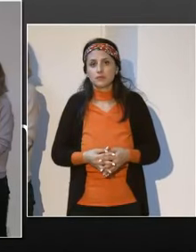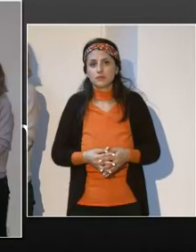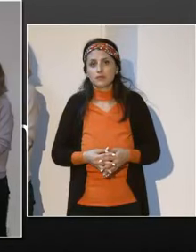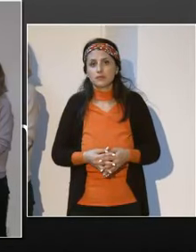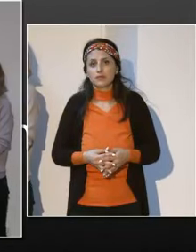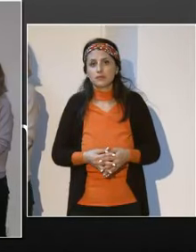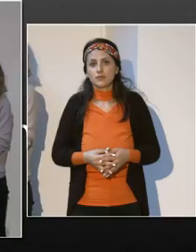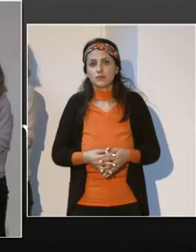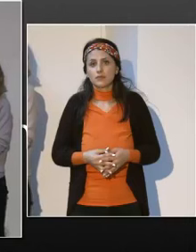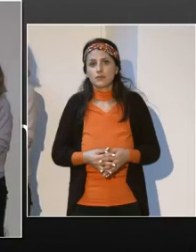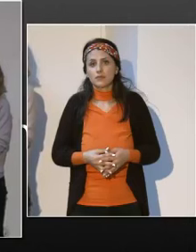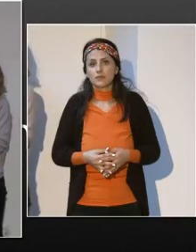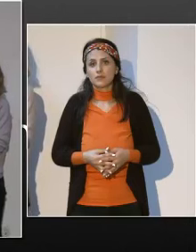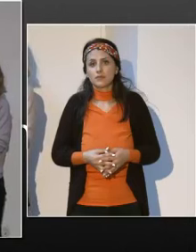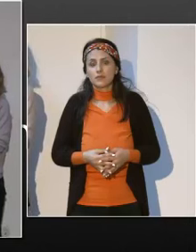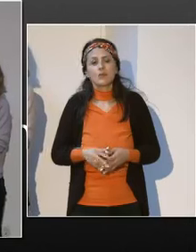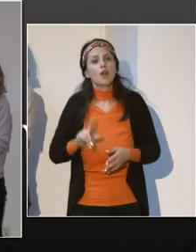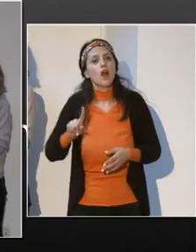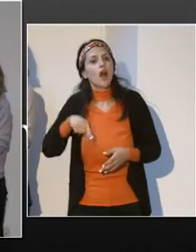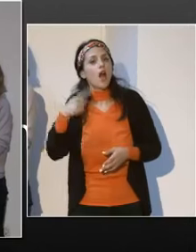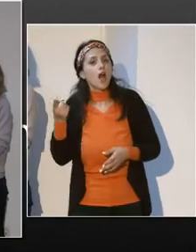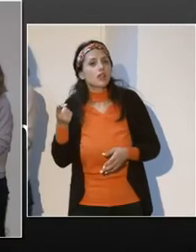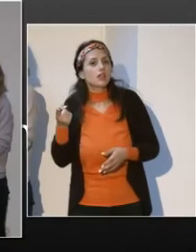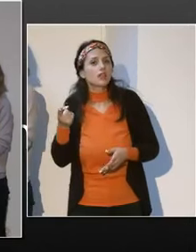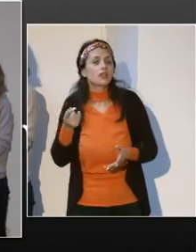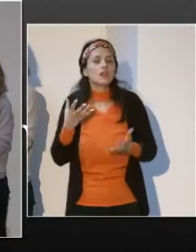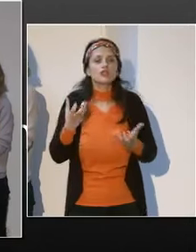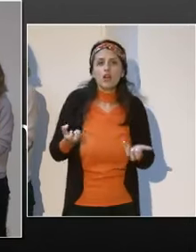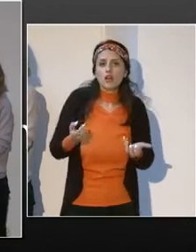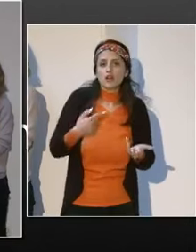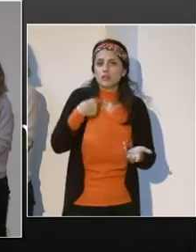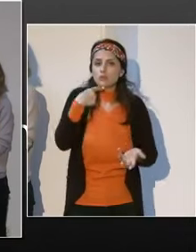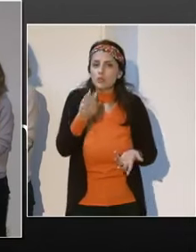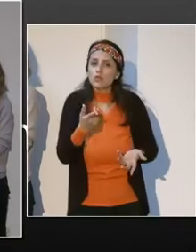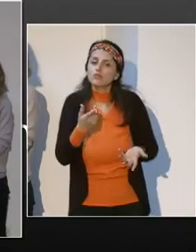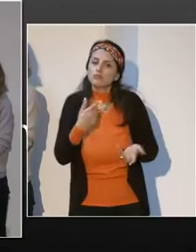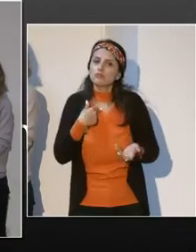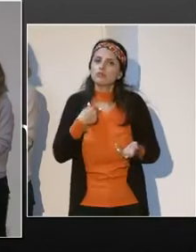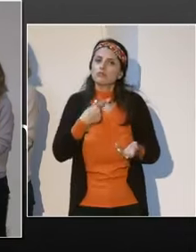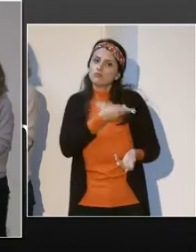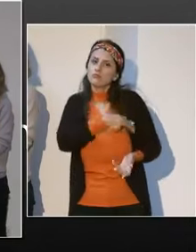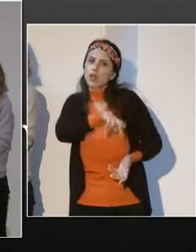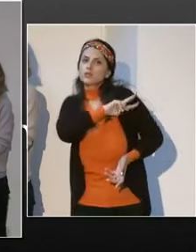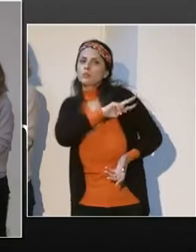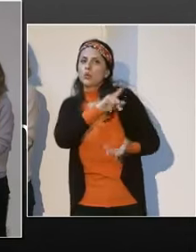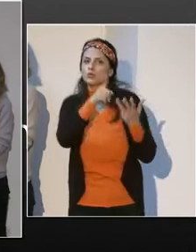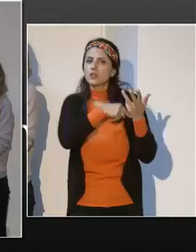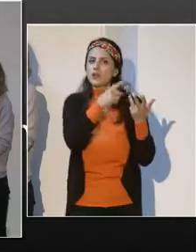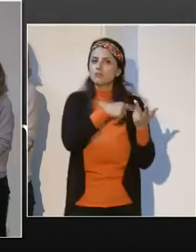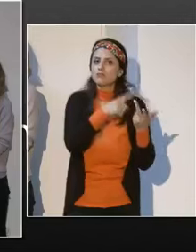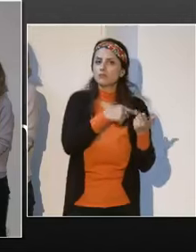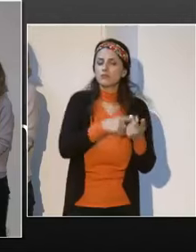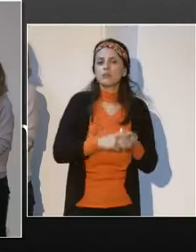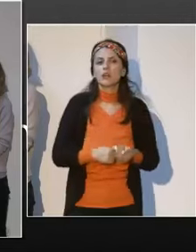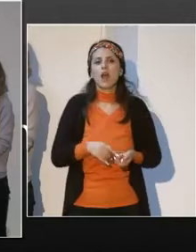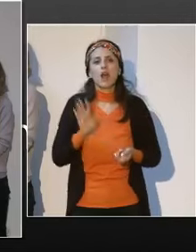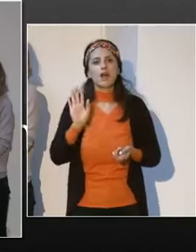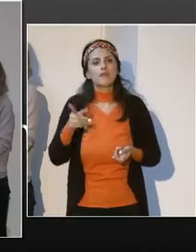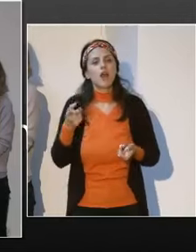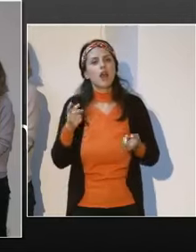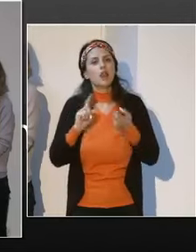un alt Obiectiv despre care vorbeam în luna noiembrie 2019 avea legătură cu redeschiderea